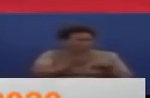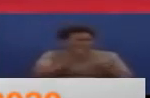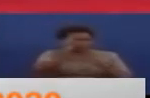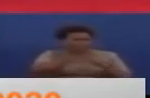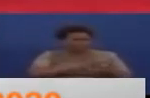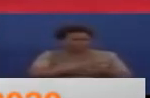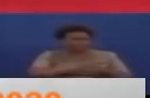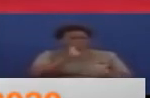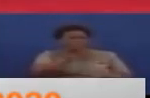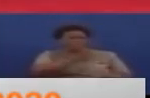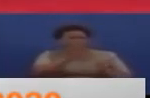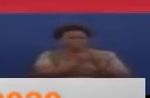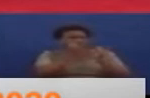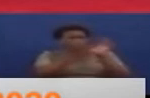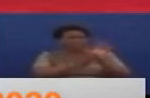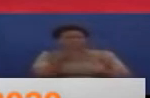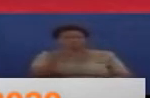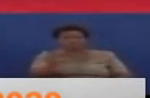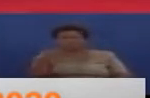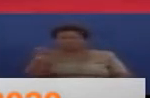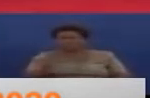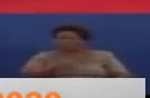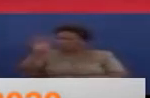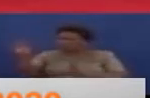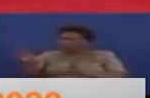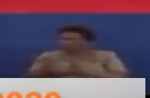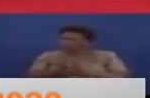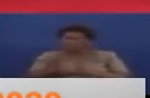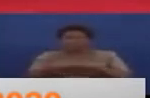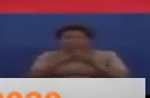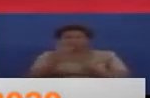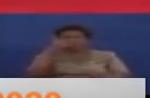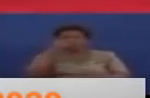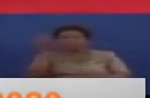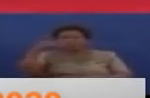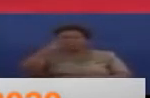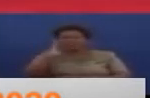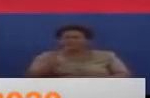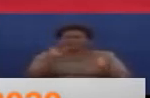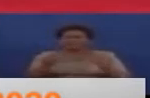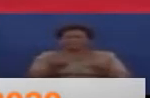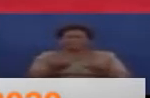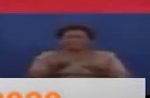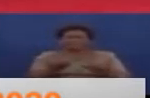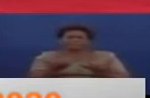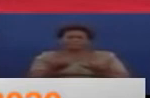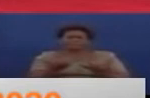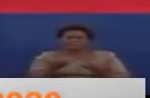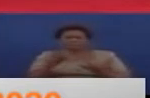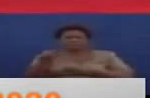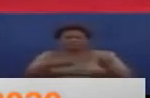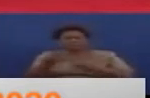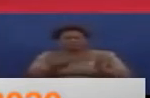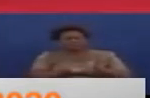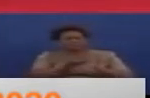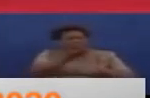mwaka 2019-20 ambayo yanatoa picha ya namna gani serikali inakusudia kuendelea kukuza uchumi, kuboresha